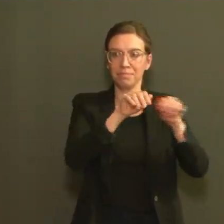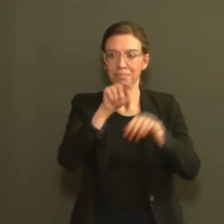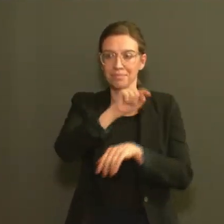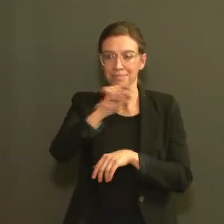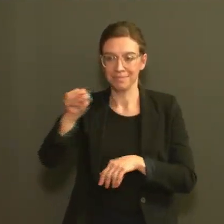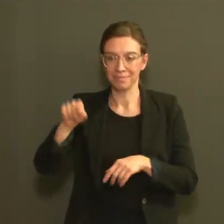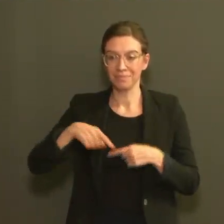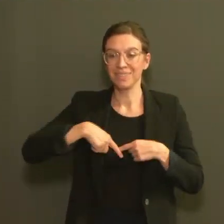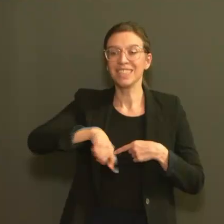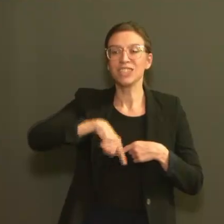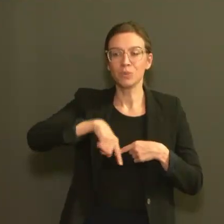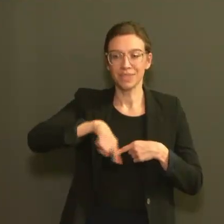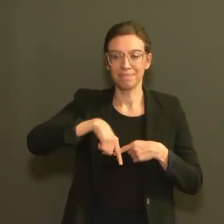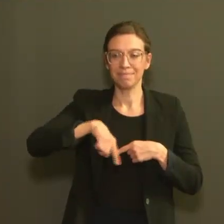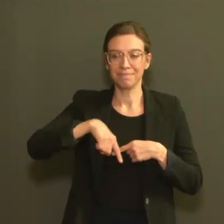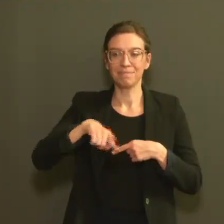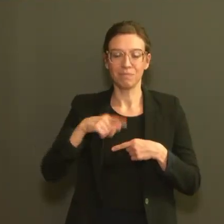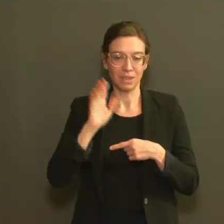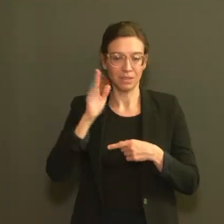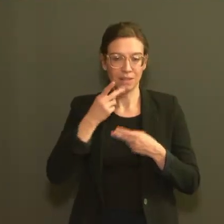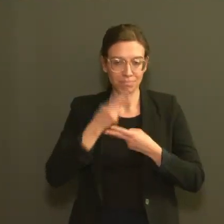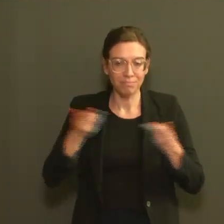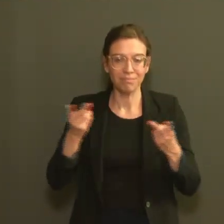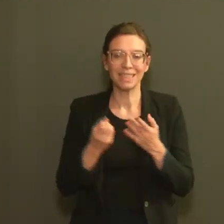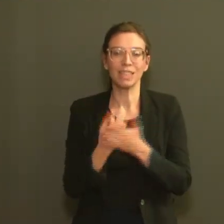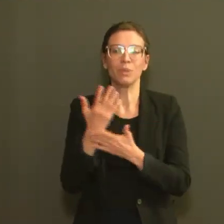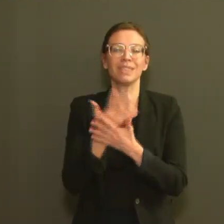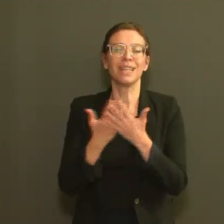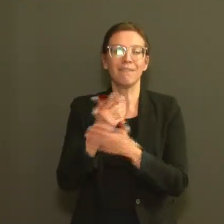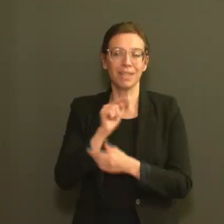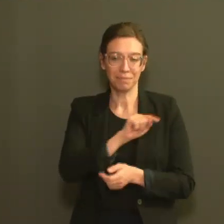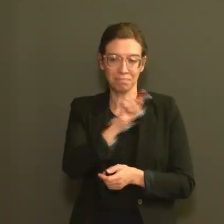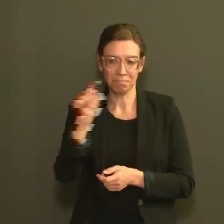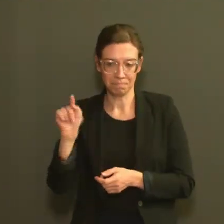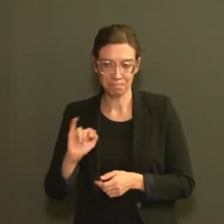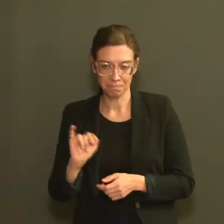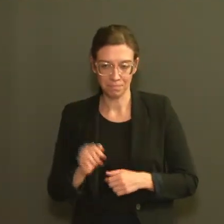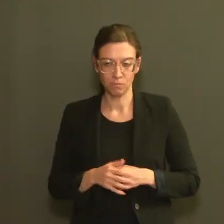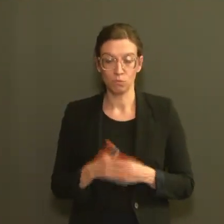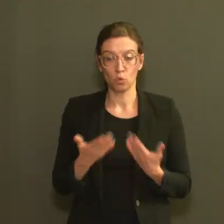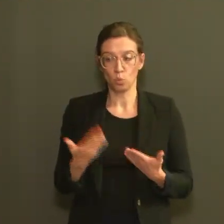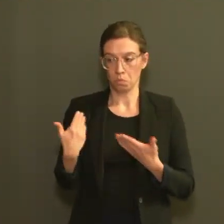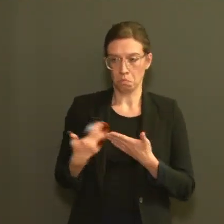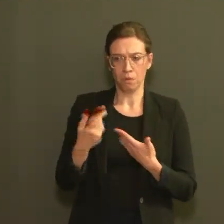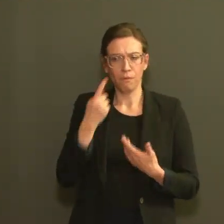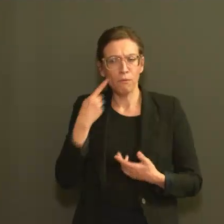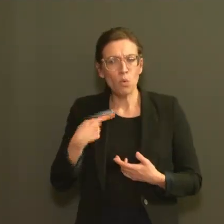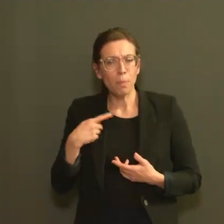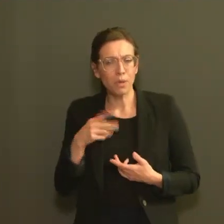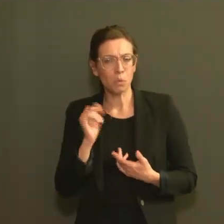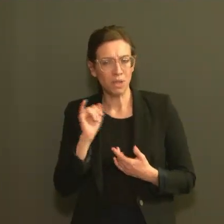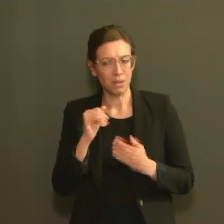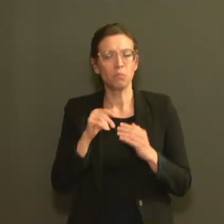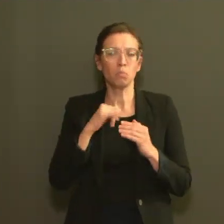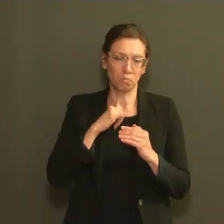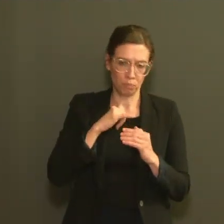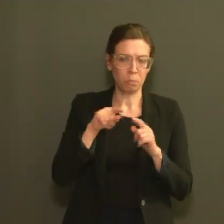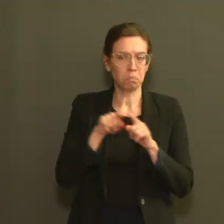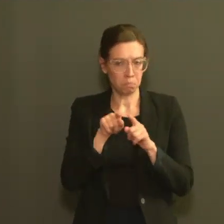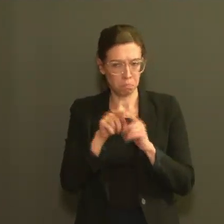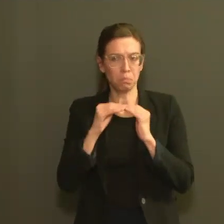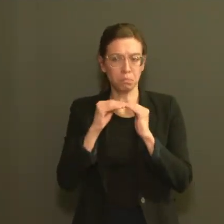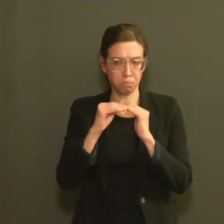week. Voorlopig lijkt het alsof in Brussel en Wallonië de cijfers wat stabiliseren, maar in Vlaanderen zet de stijging zich wel door. Maar